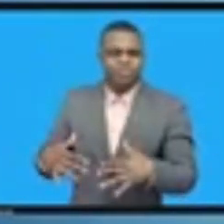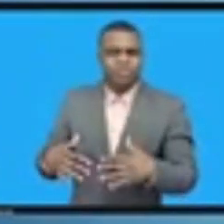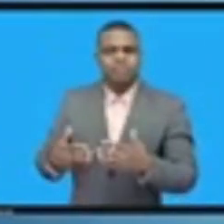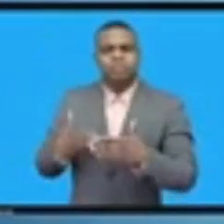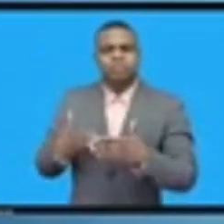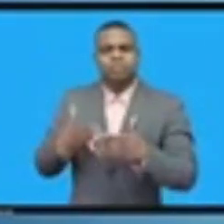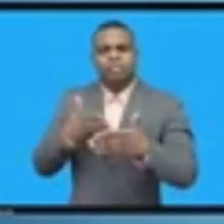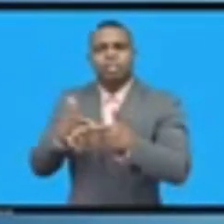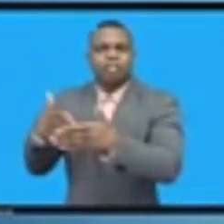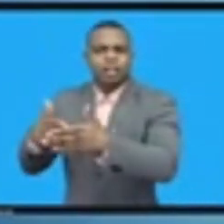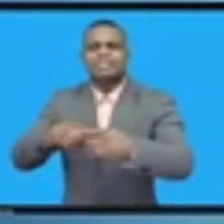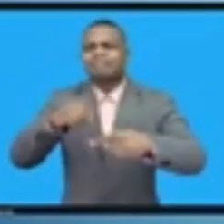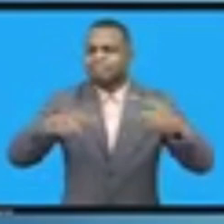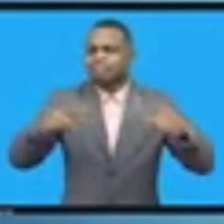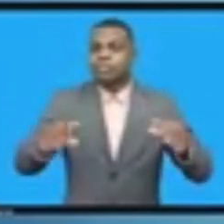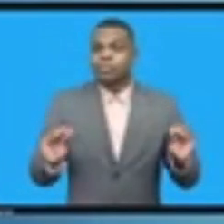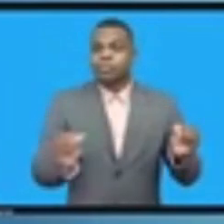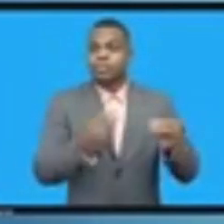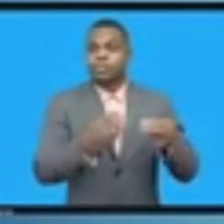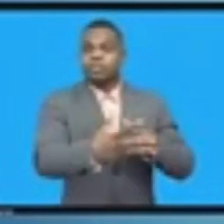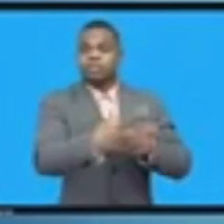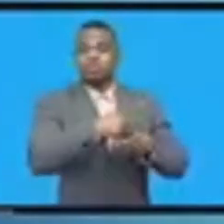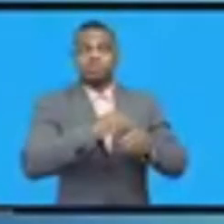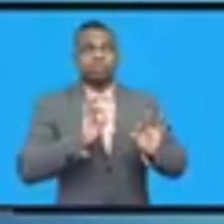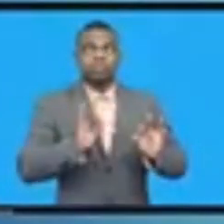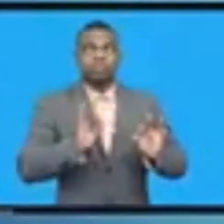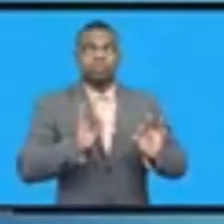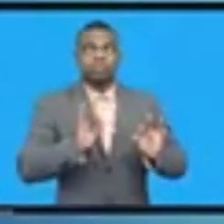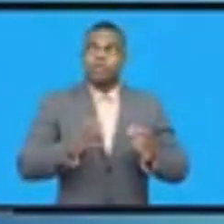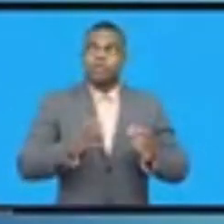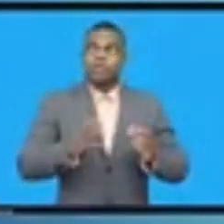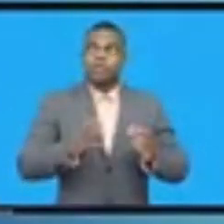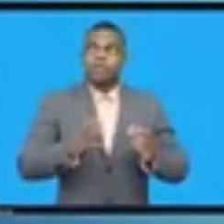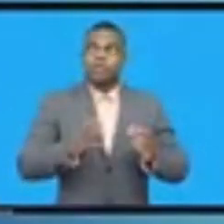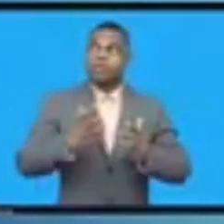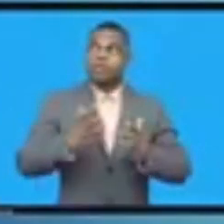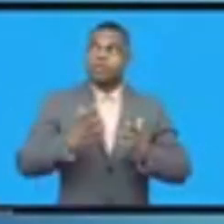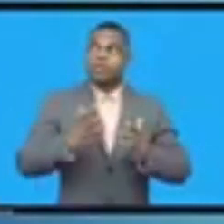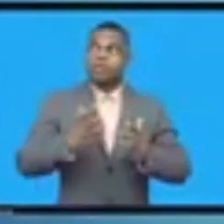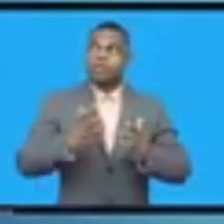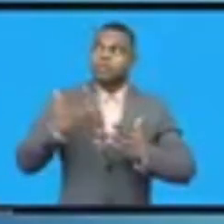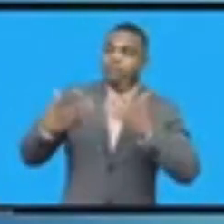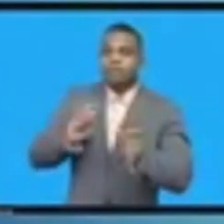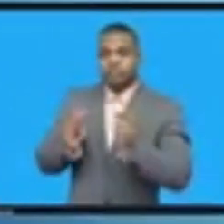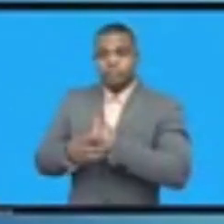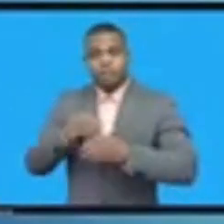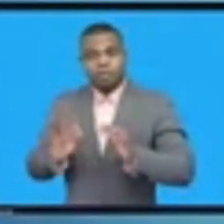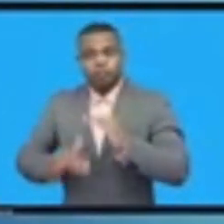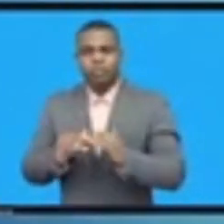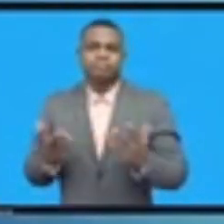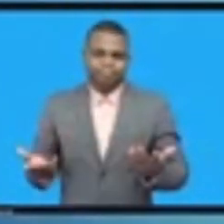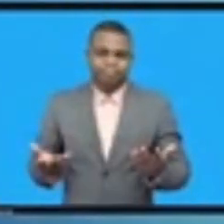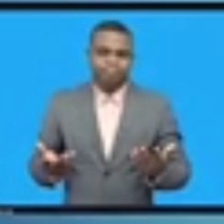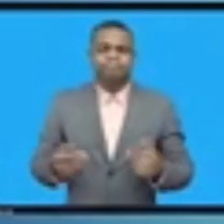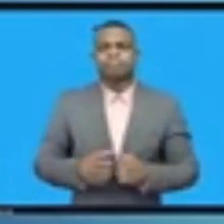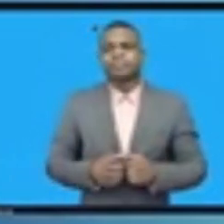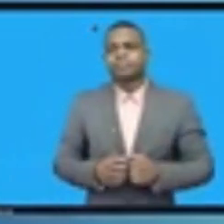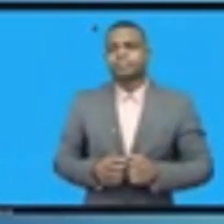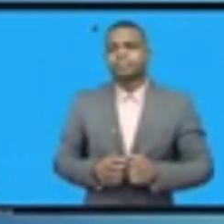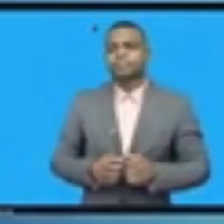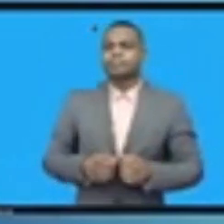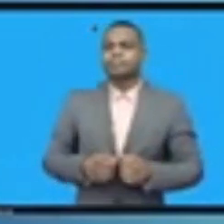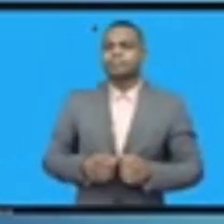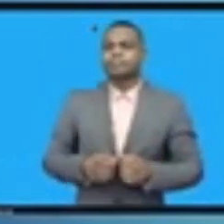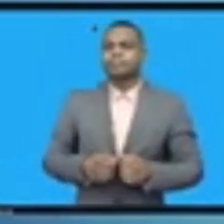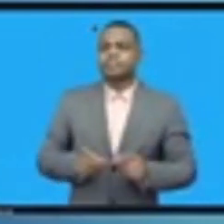以及这个连接的成本、互联网关闭还有数字文盲也